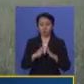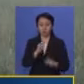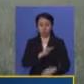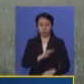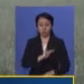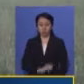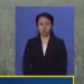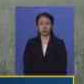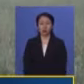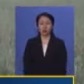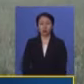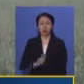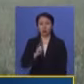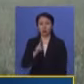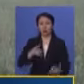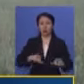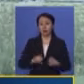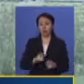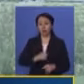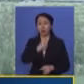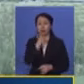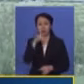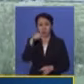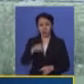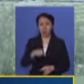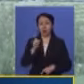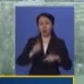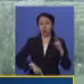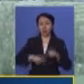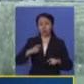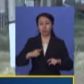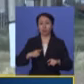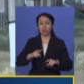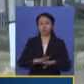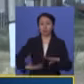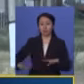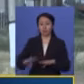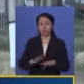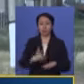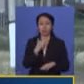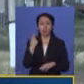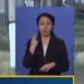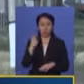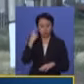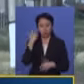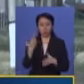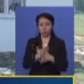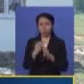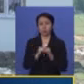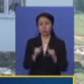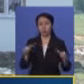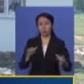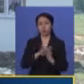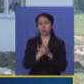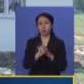работу. Карат Женебеков родился и вырос здесь. Это его родная земля, потому своим священным долгом он считает помощь в развитии села.